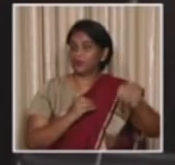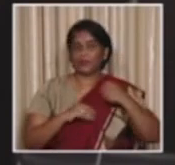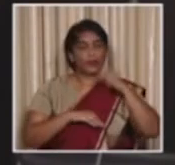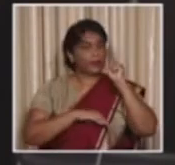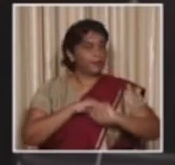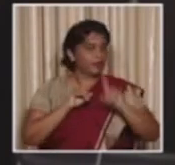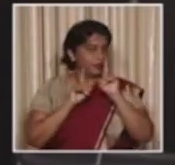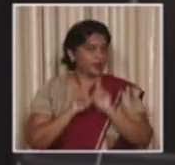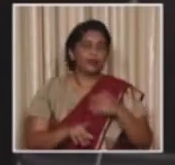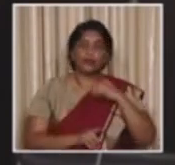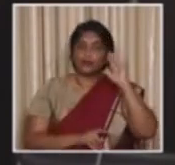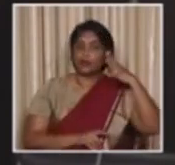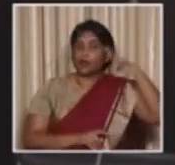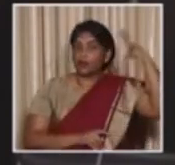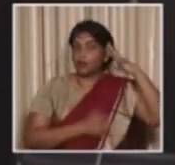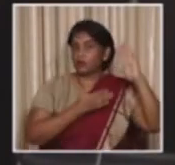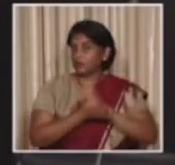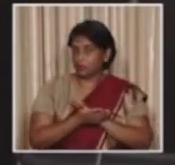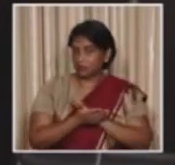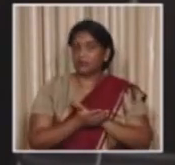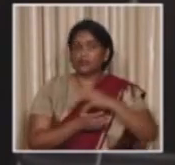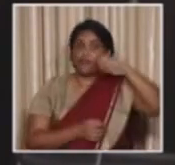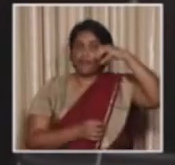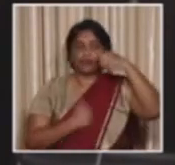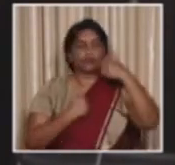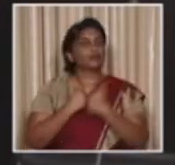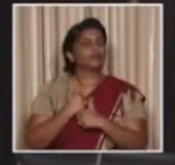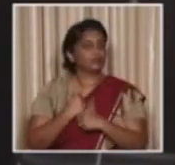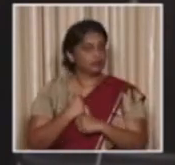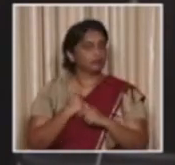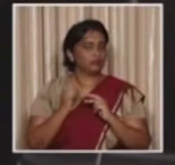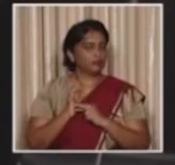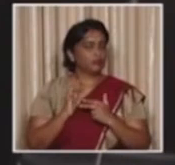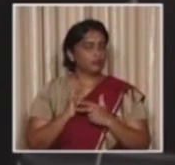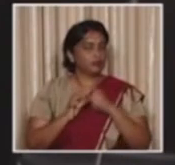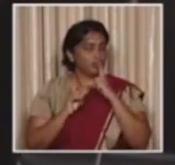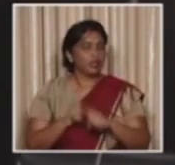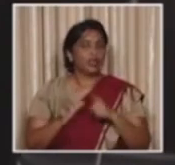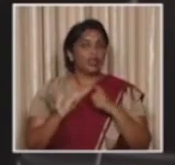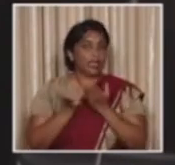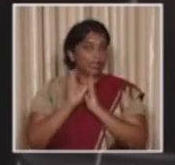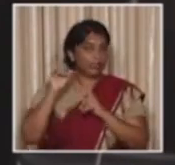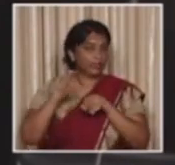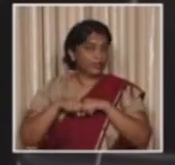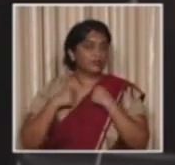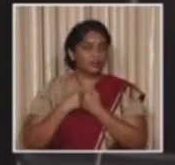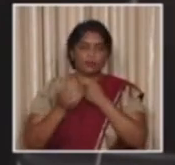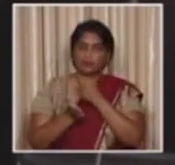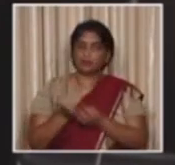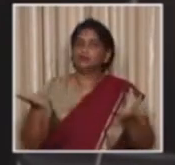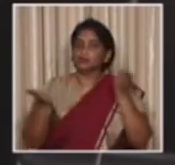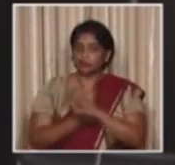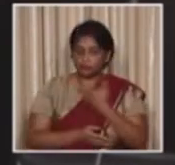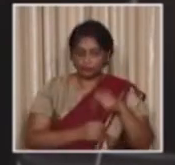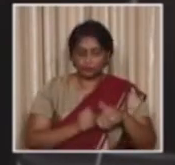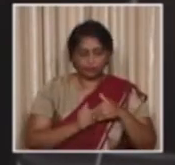හැටියට විශේෂයෙන්ම පුනර්ජනීය බලශක්තියෙන් විදුලි ව්‍යාප්ත කිරීම සඳහා අදානි සමාගමත් සමග ගිවිසුම් ගත වෙලා